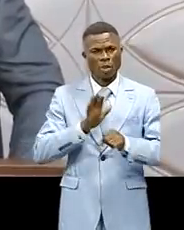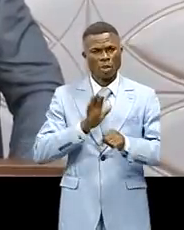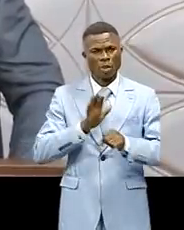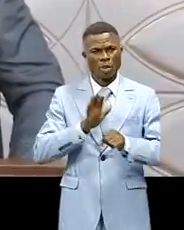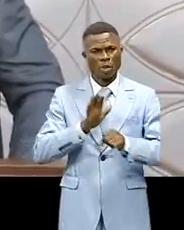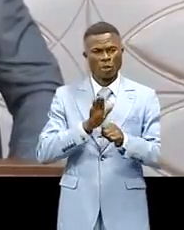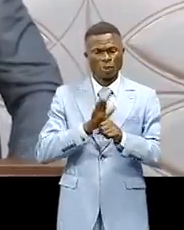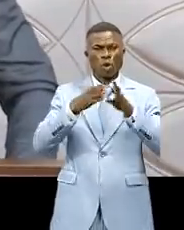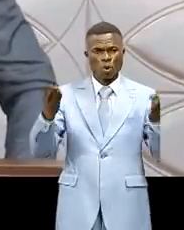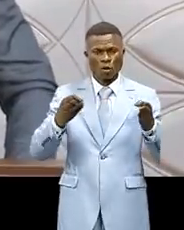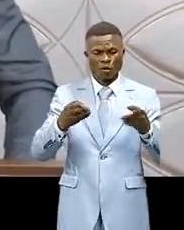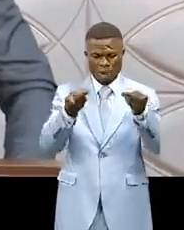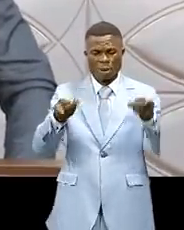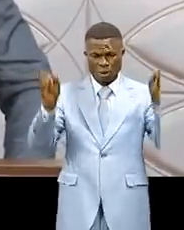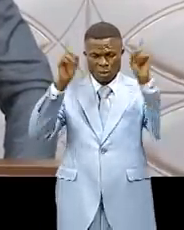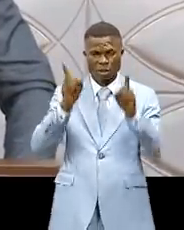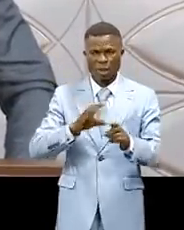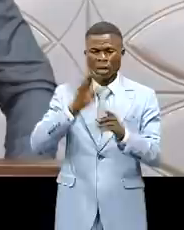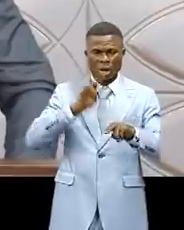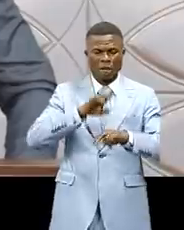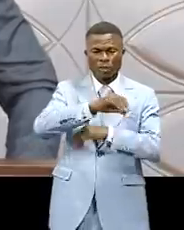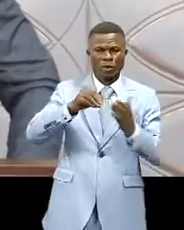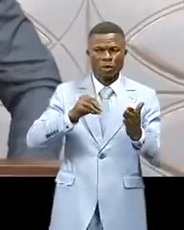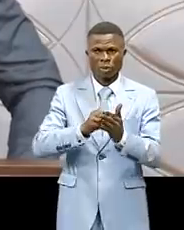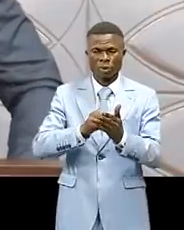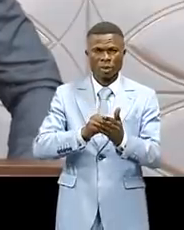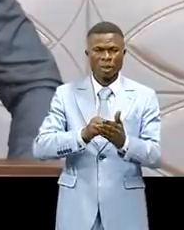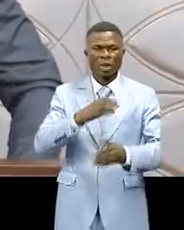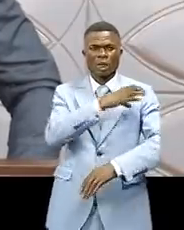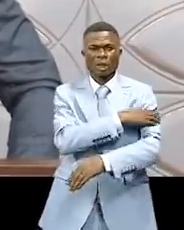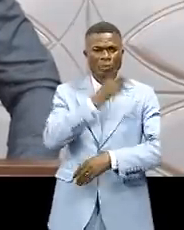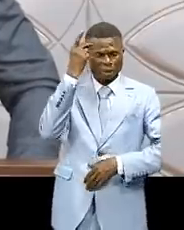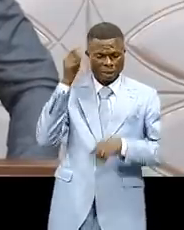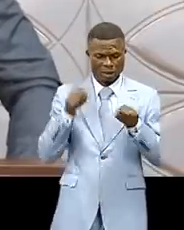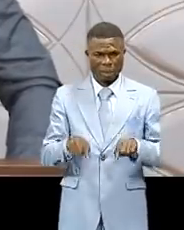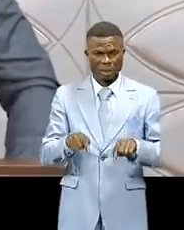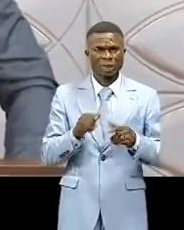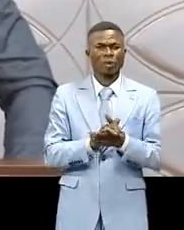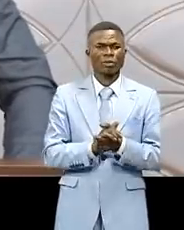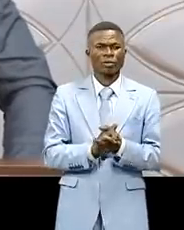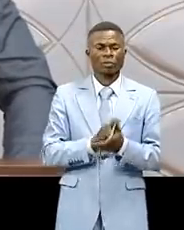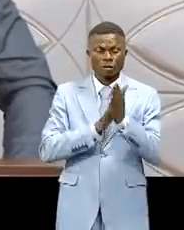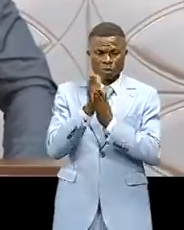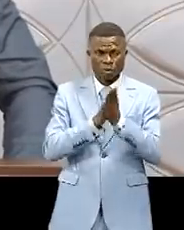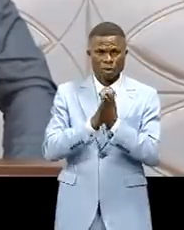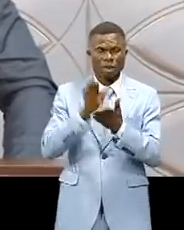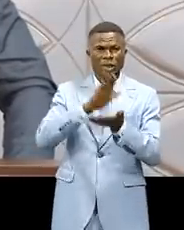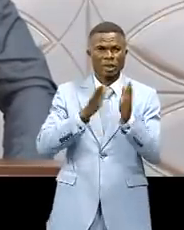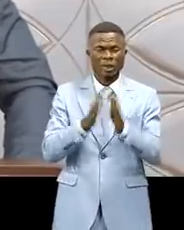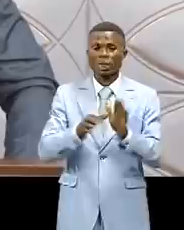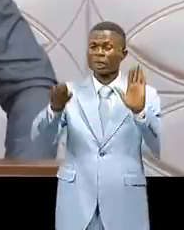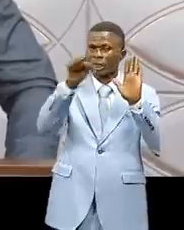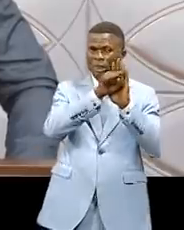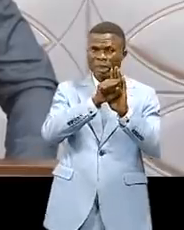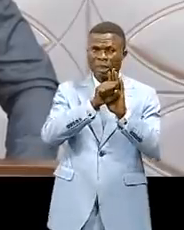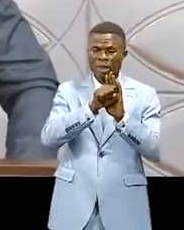crise situé au coeur même de notre capitale kinshasa je souhaite qu'elle devienne le symbole de